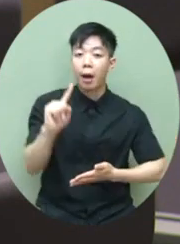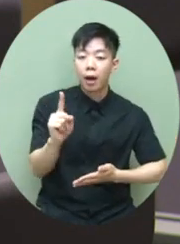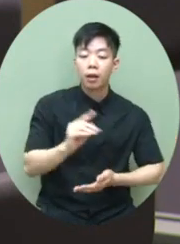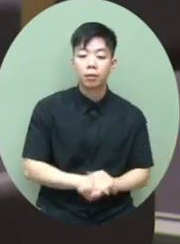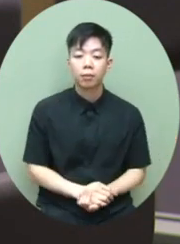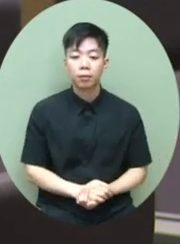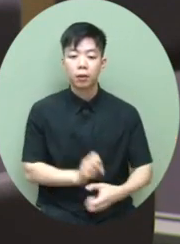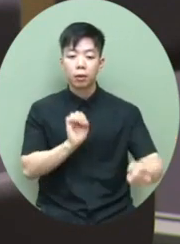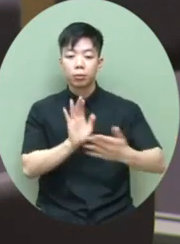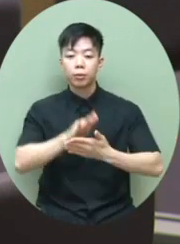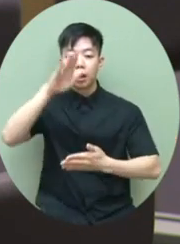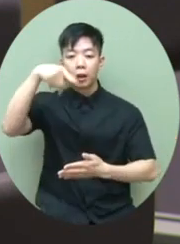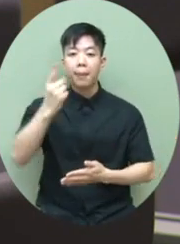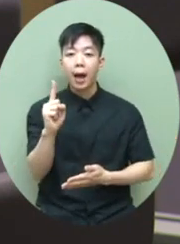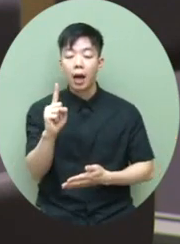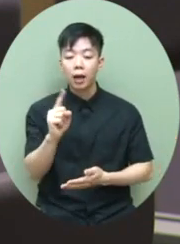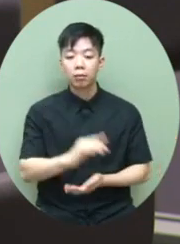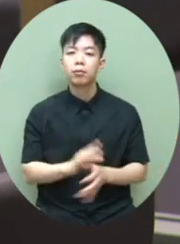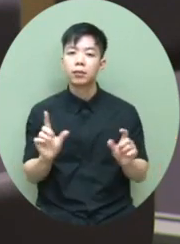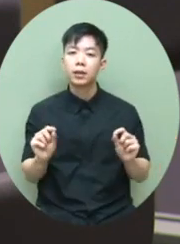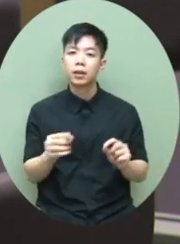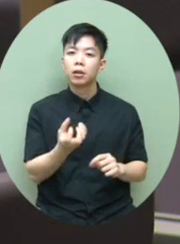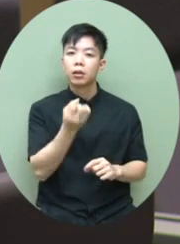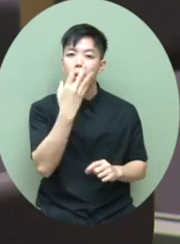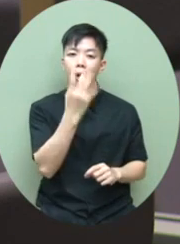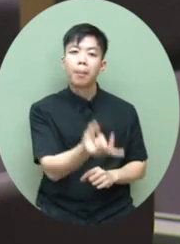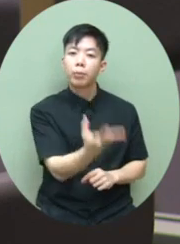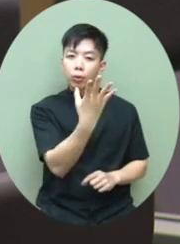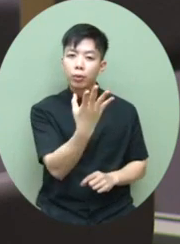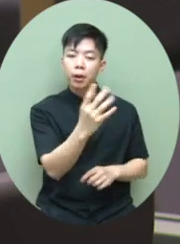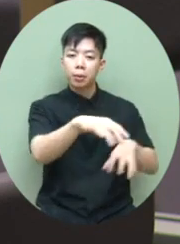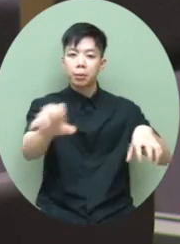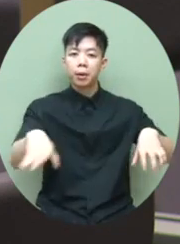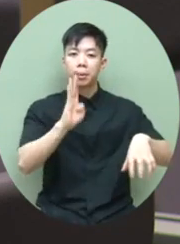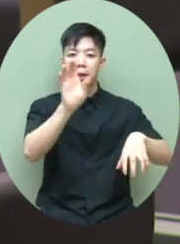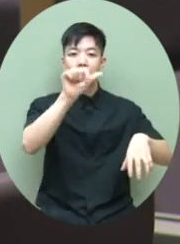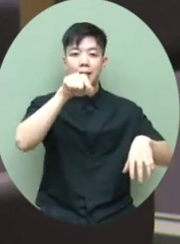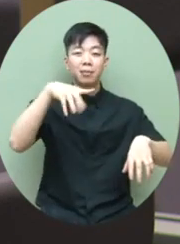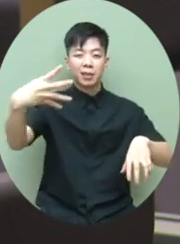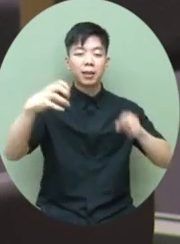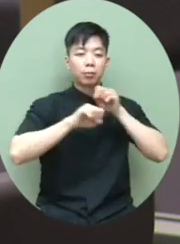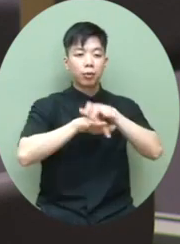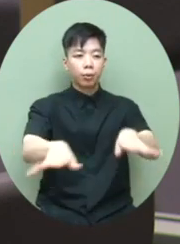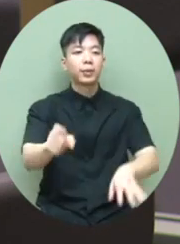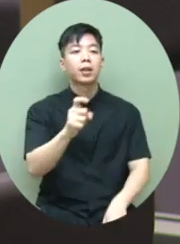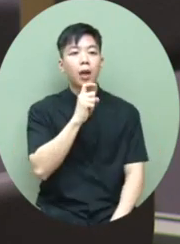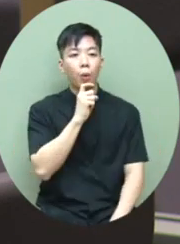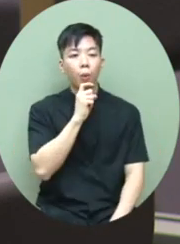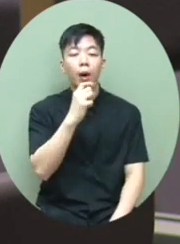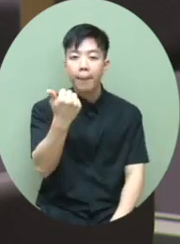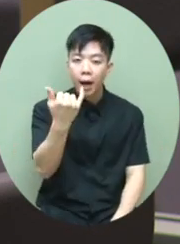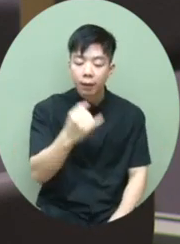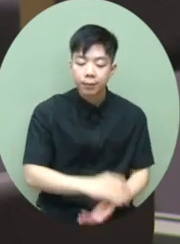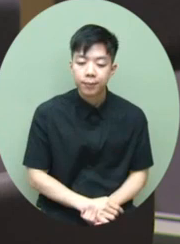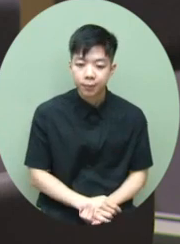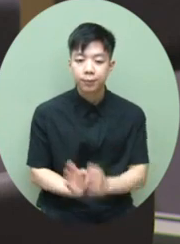源頭喺邊度？咁同埋係咪真係會代表其實本地其實都有個 BA.4 嘅傳播鏈咁樣？咁同埋就係港珠澳嗰個檢測